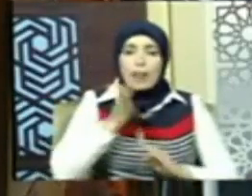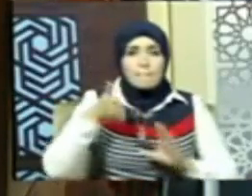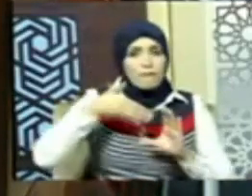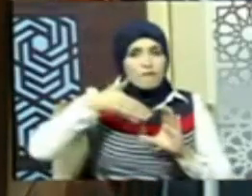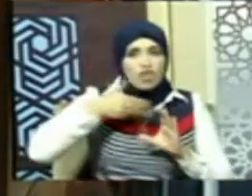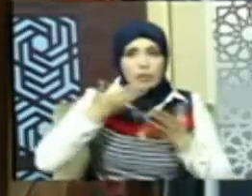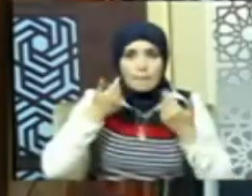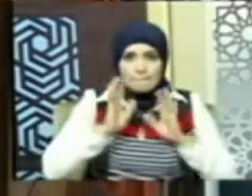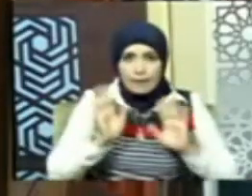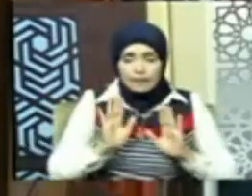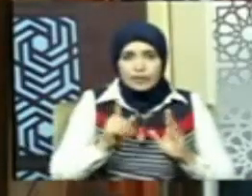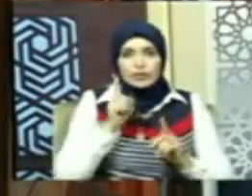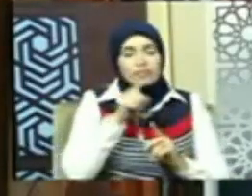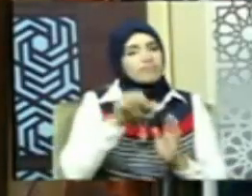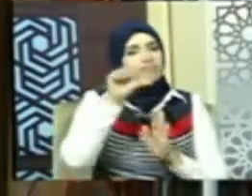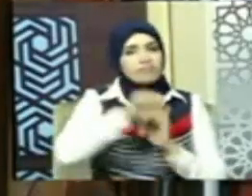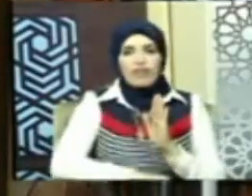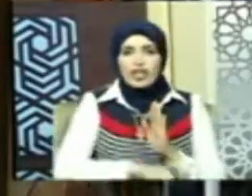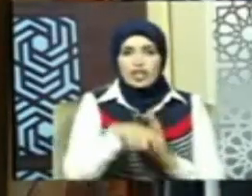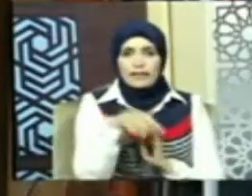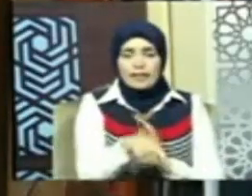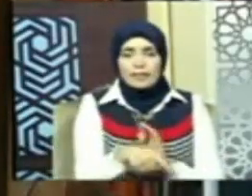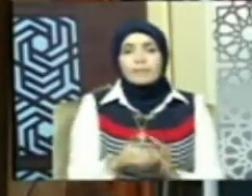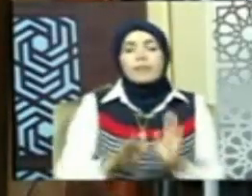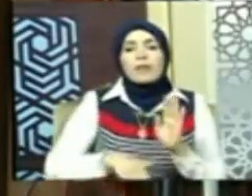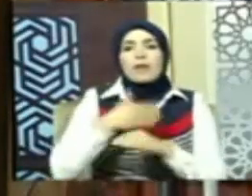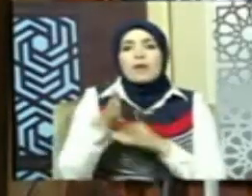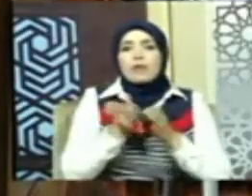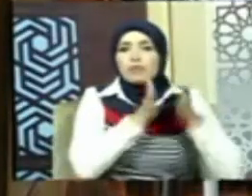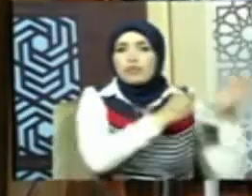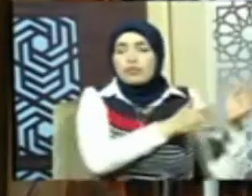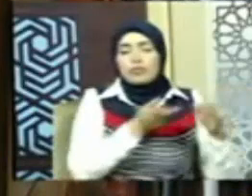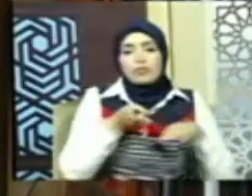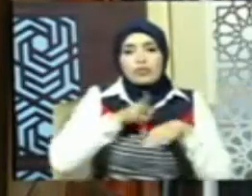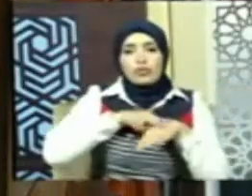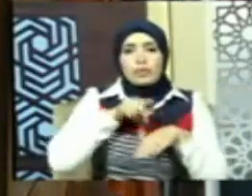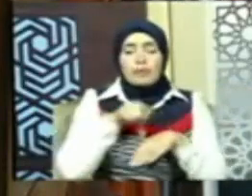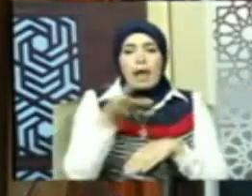يأتي علم التوفيق كما يقول الحق سبحانه: